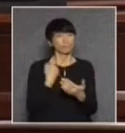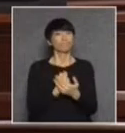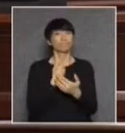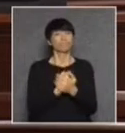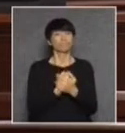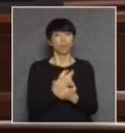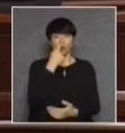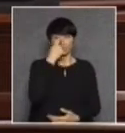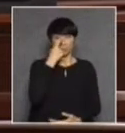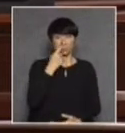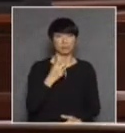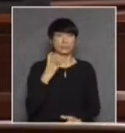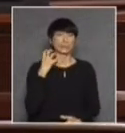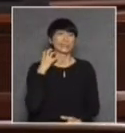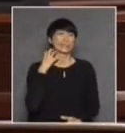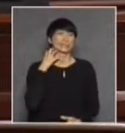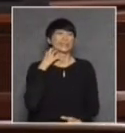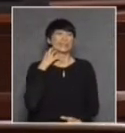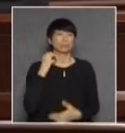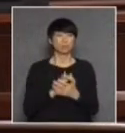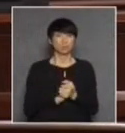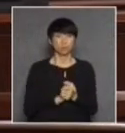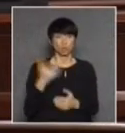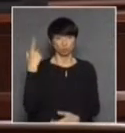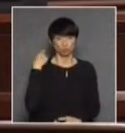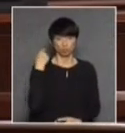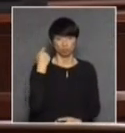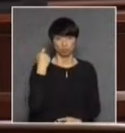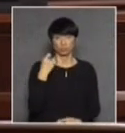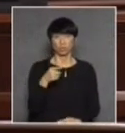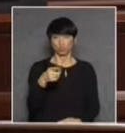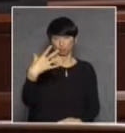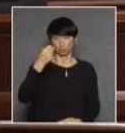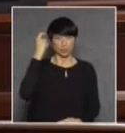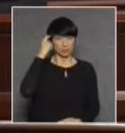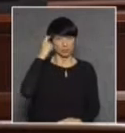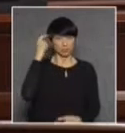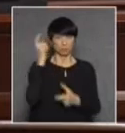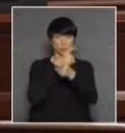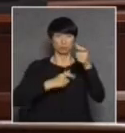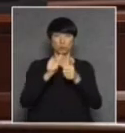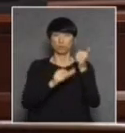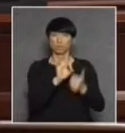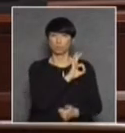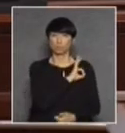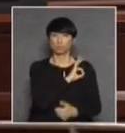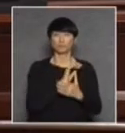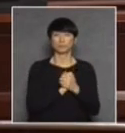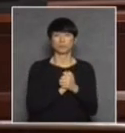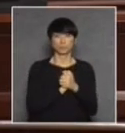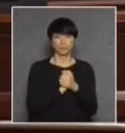首呢冥頑不靈啦。咁最近呢就主席都應該知道喺財務委員會嗰度呢